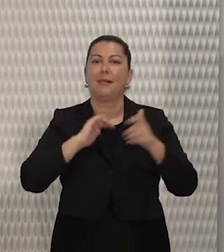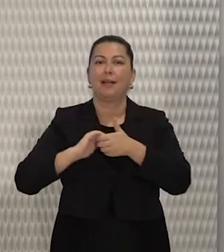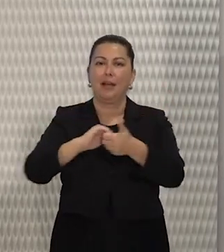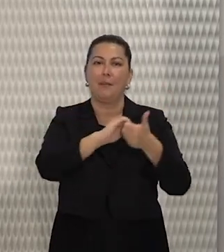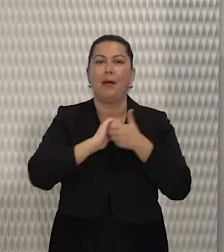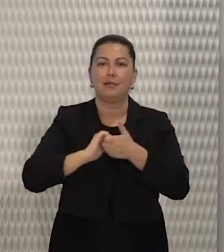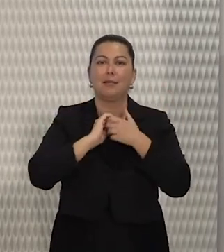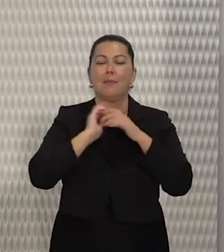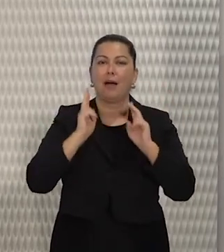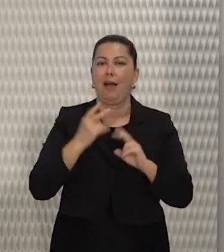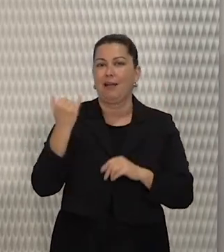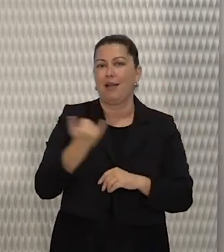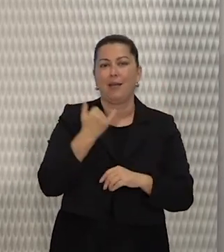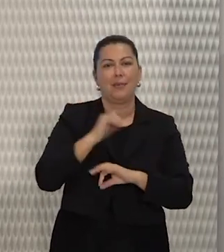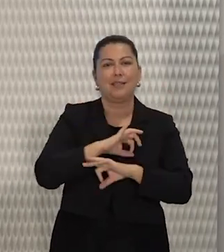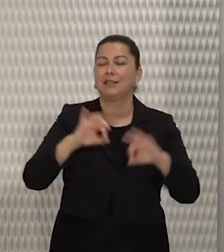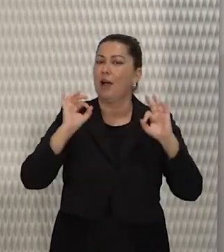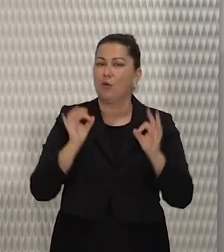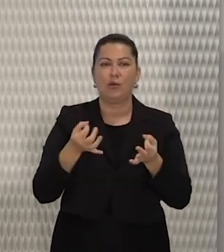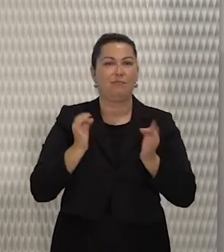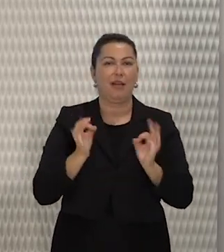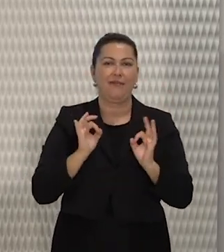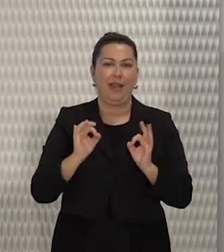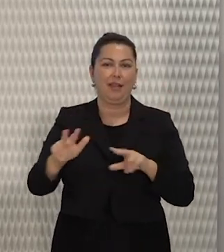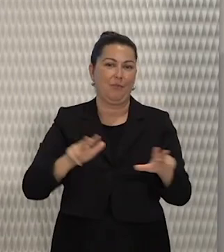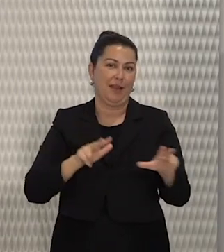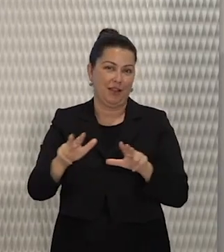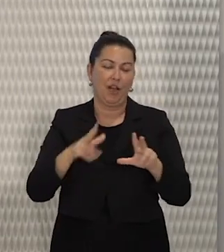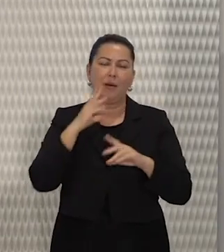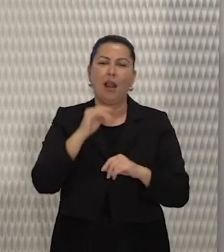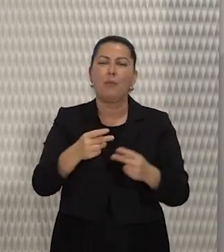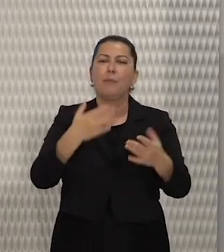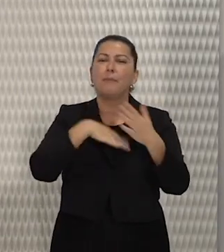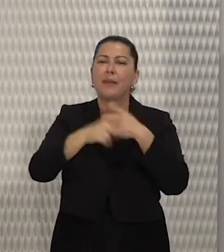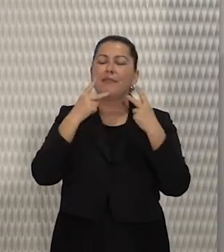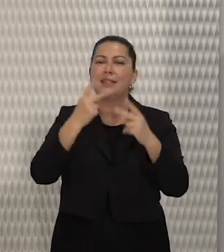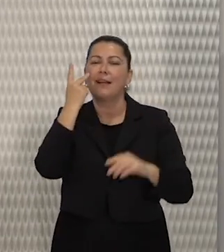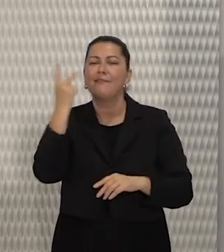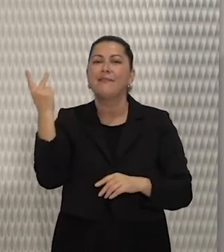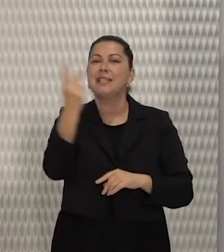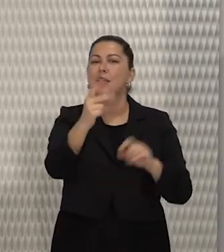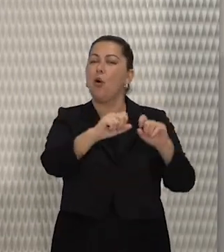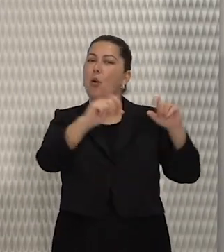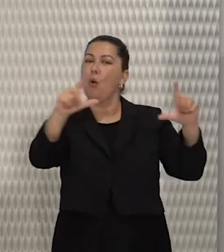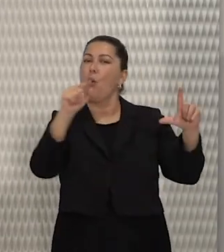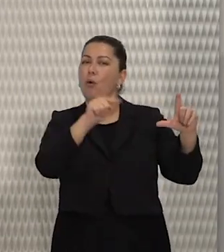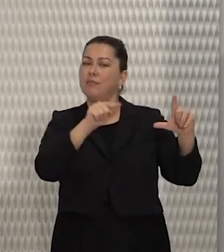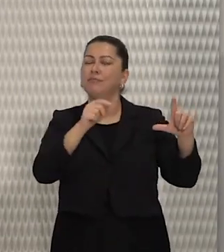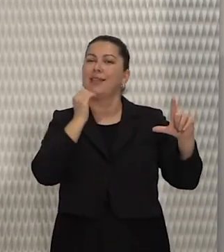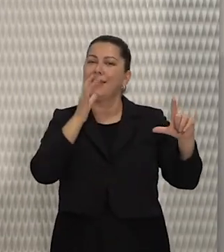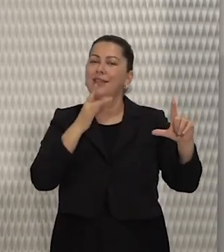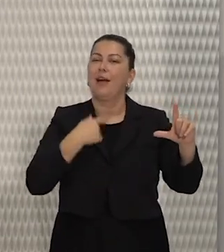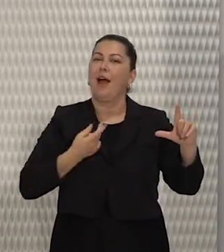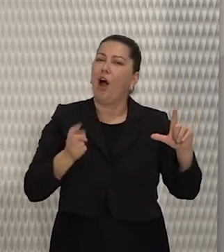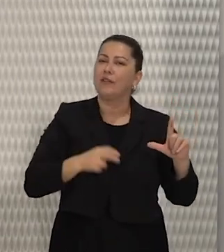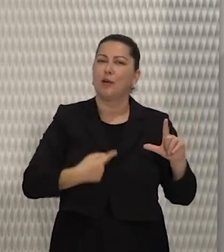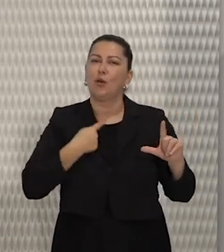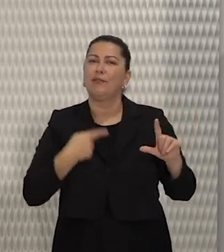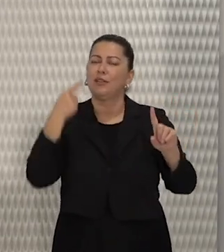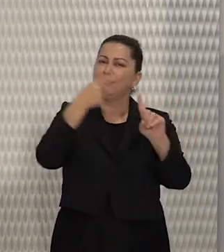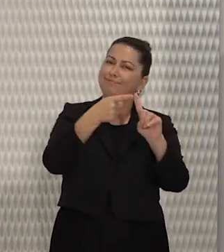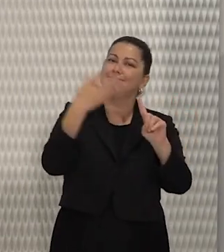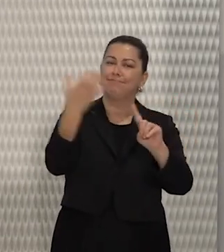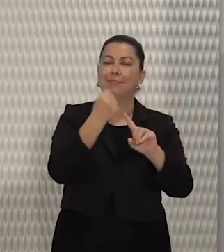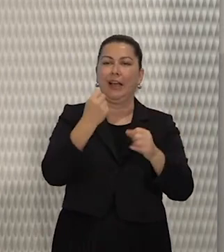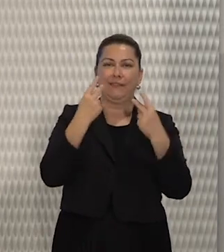immer sehr gut perfekt managen. Die Vision ist es. Ich glaube, jeden Tag aufzustehen und eine Vision zu haben, ist einfach sehr wichtig für uns alle,